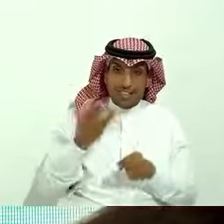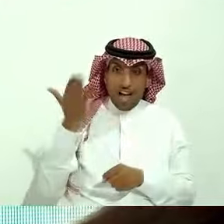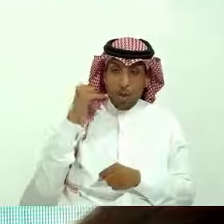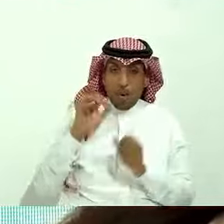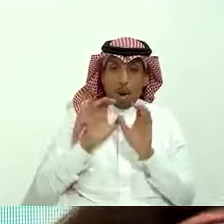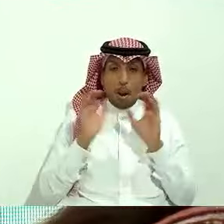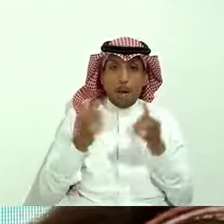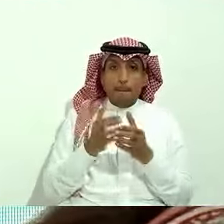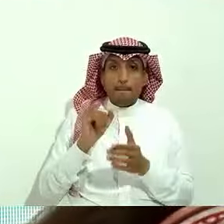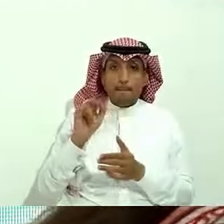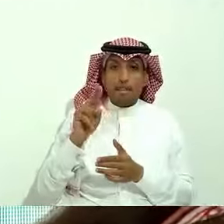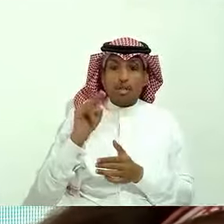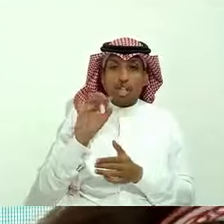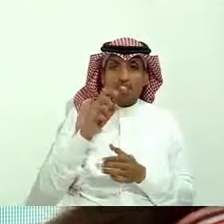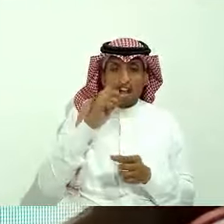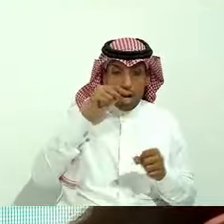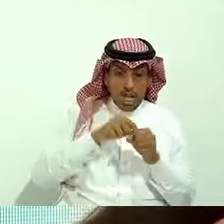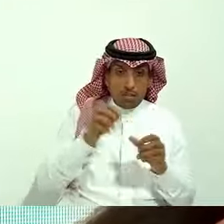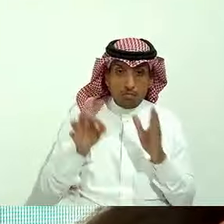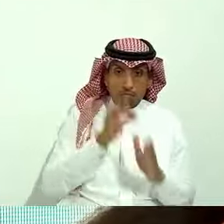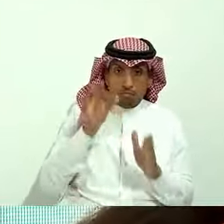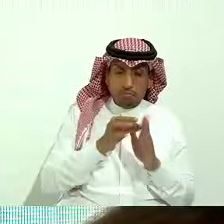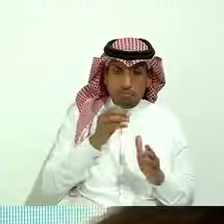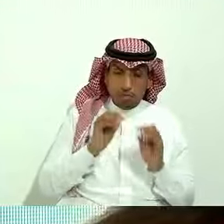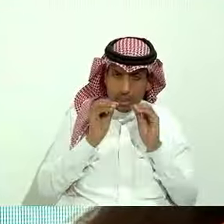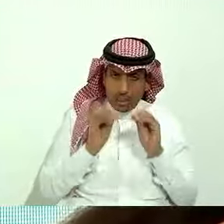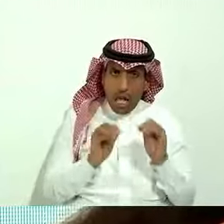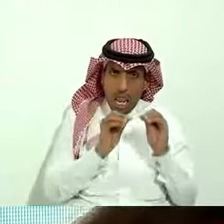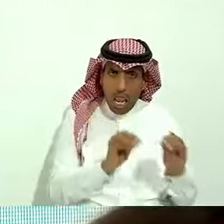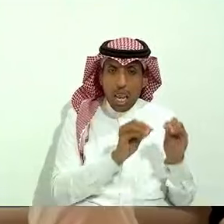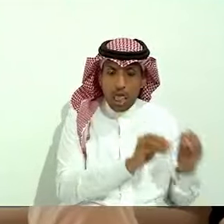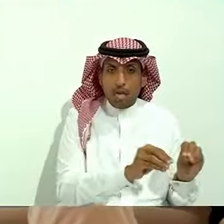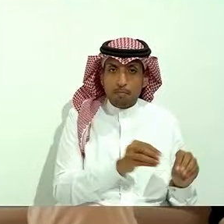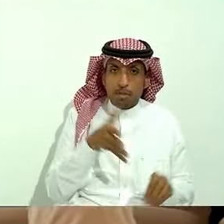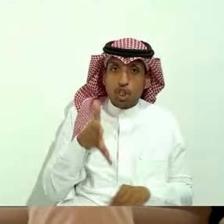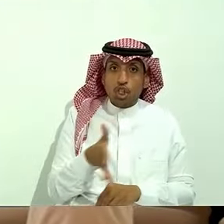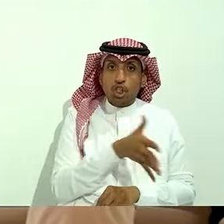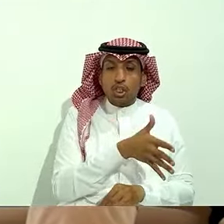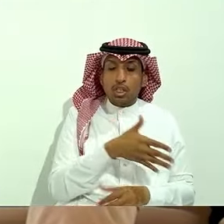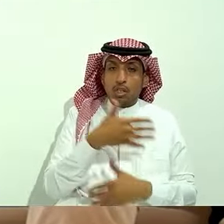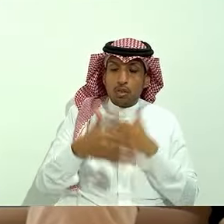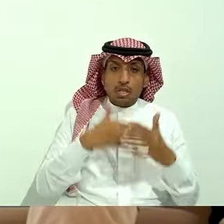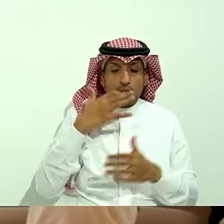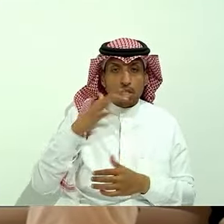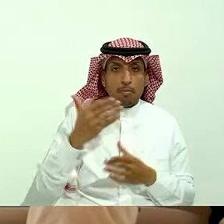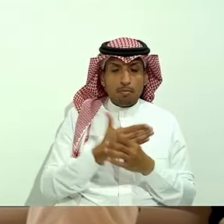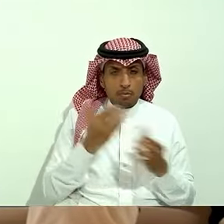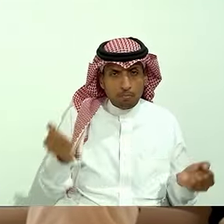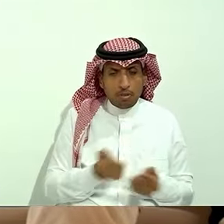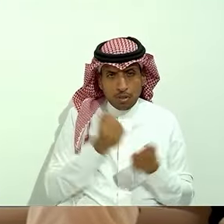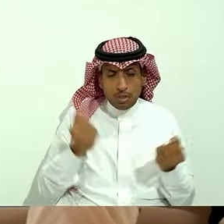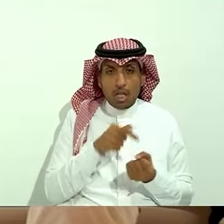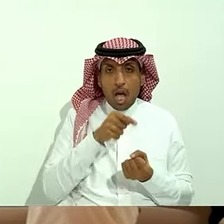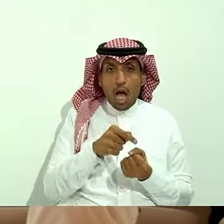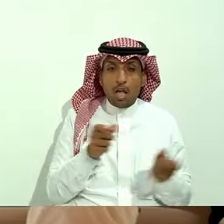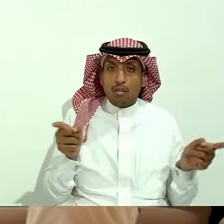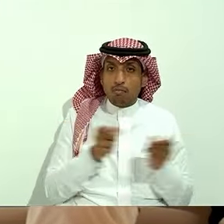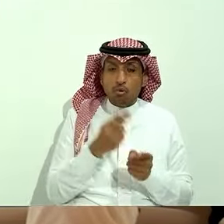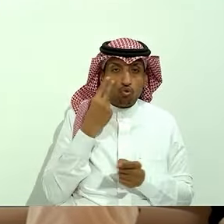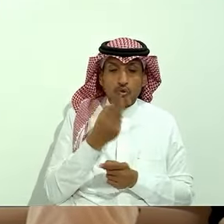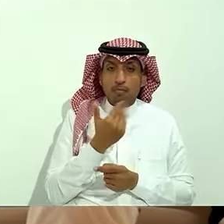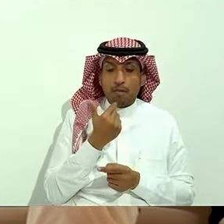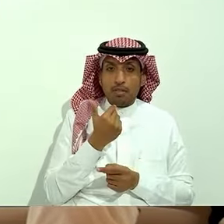المتحف بإحياء هذه الحرف وتدريب الجيل الجديد على الأشياء النادرة هذه. يعني